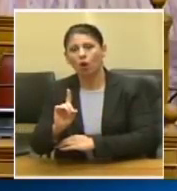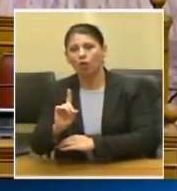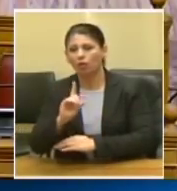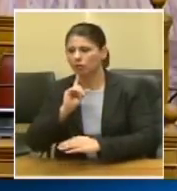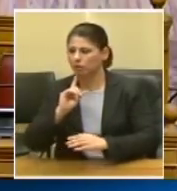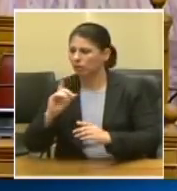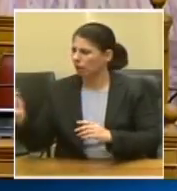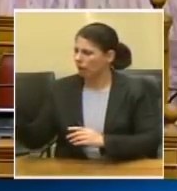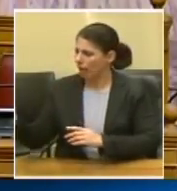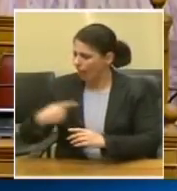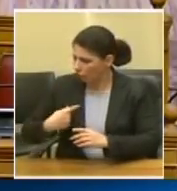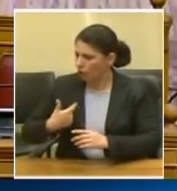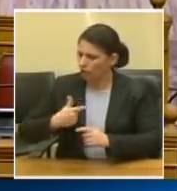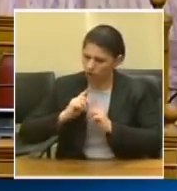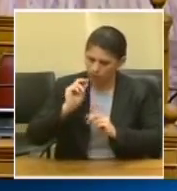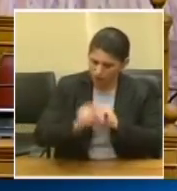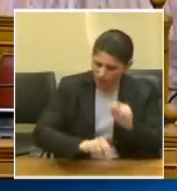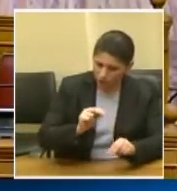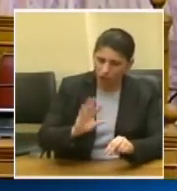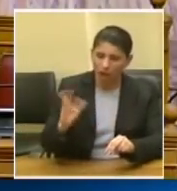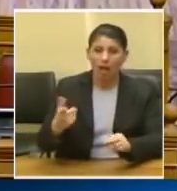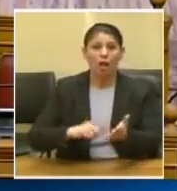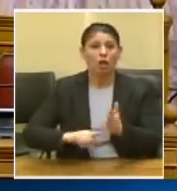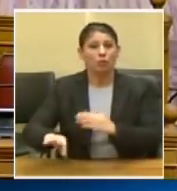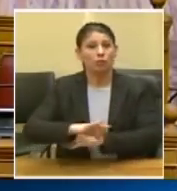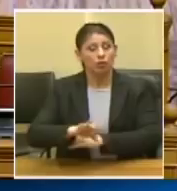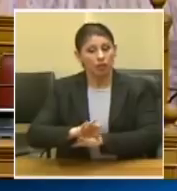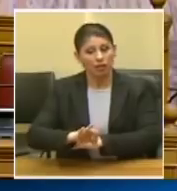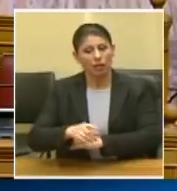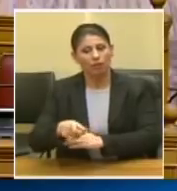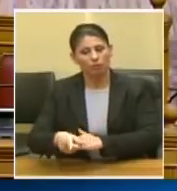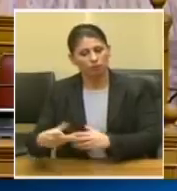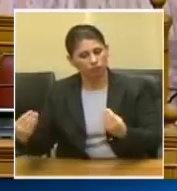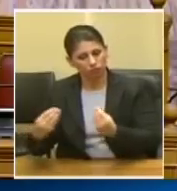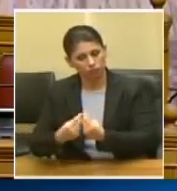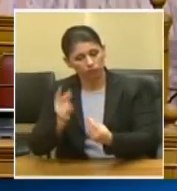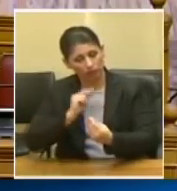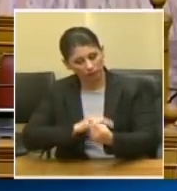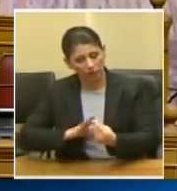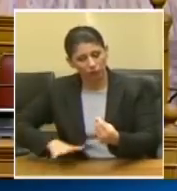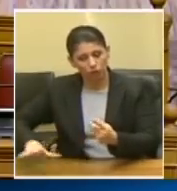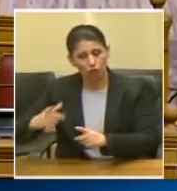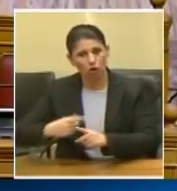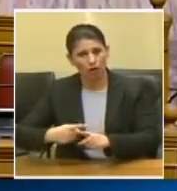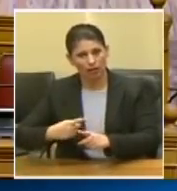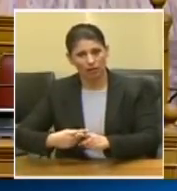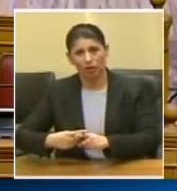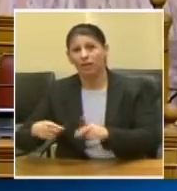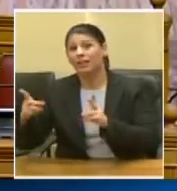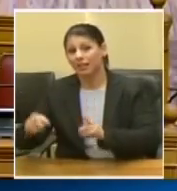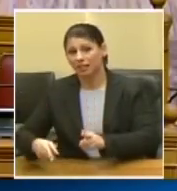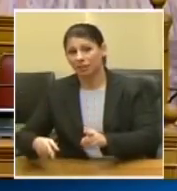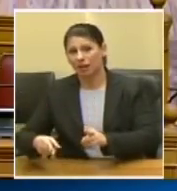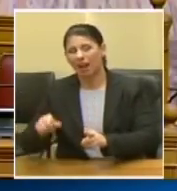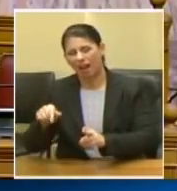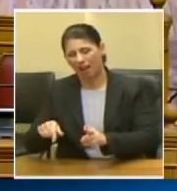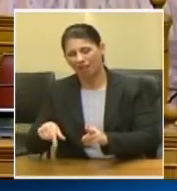αλλά νομοσχέδια με τα οποία συγκλίνουμε υποφελία του ελληνικού λαού. Να σταματήσει αυτή η σπέκουλα, να σταματήσει αυτή